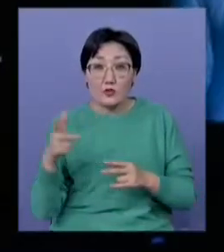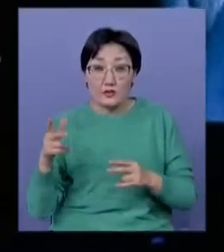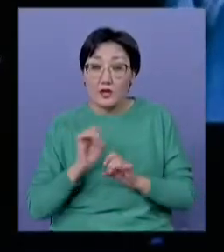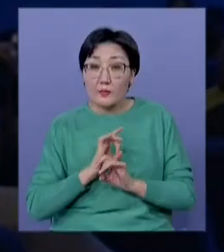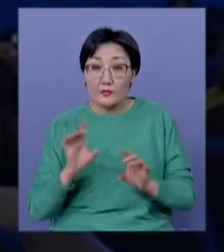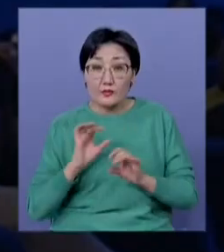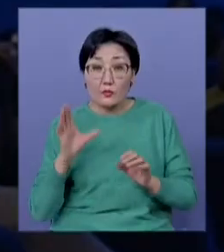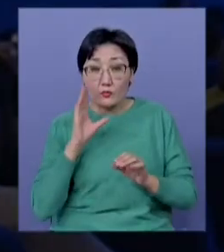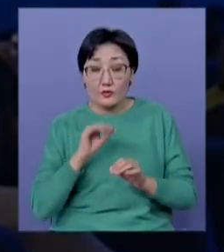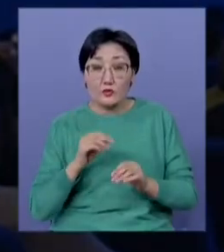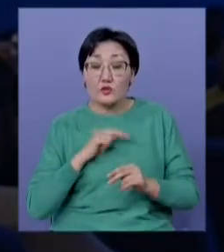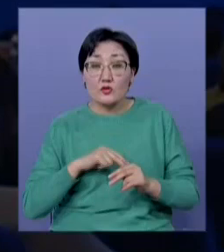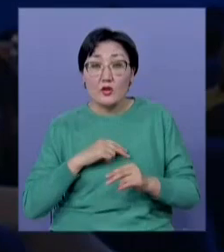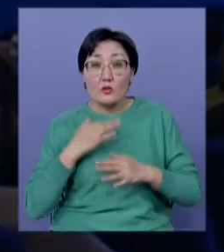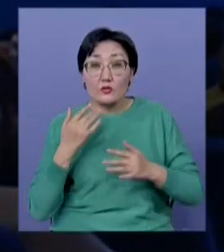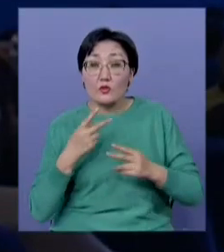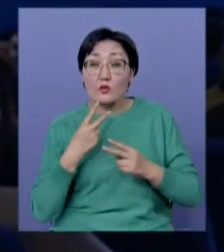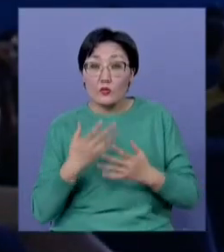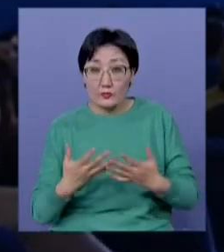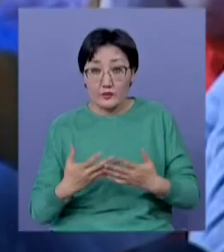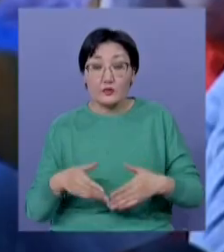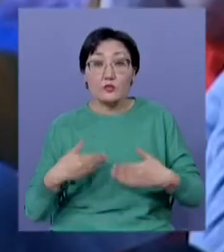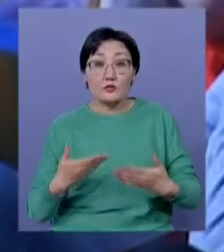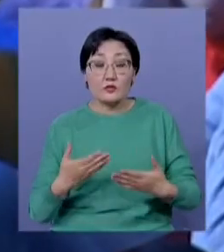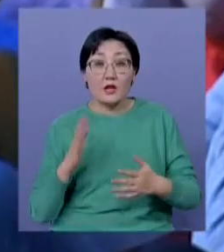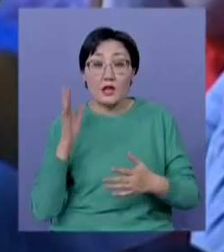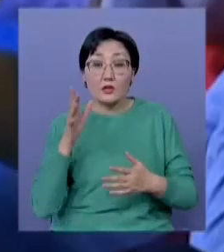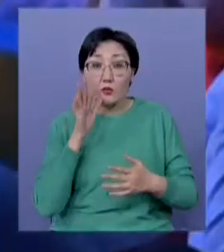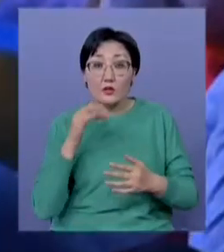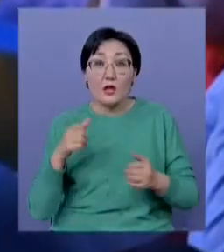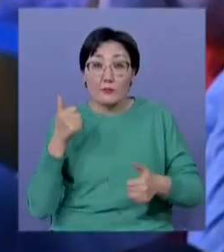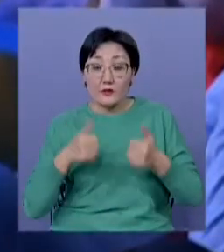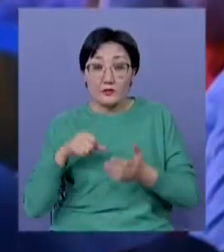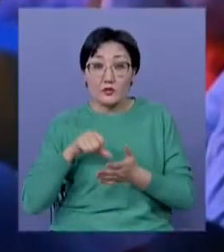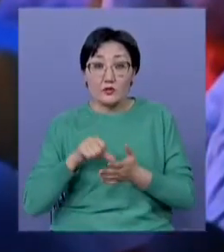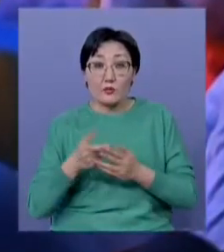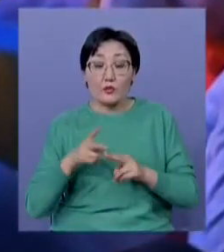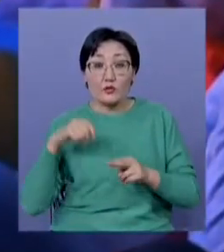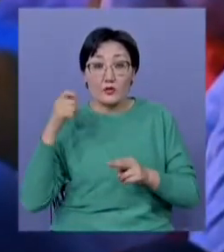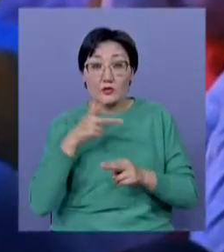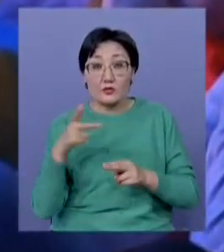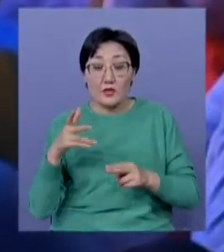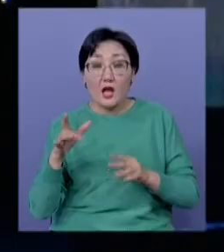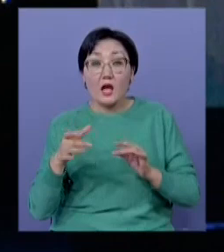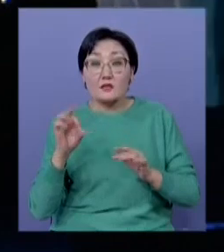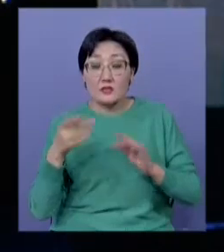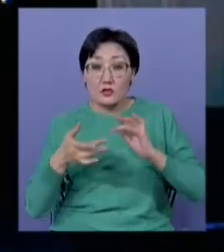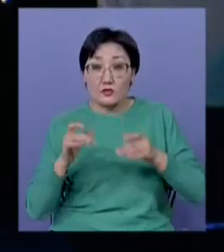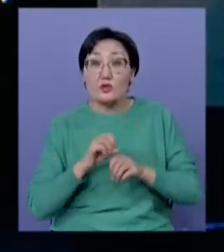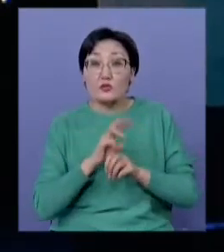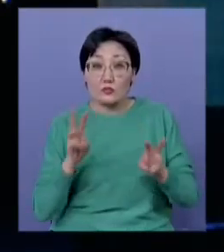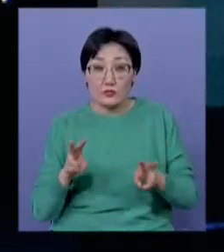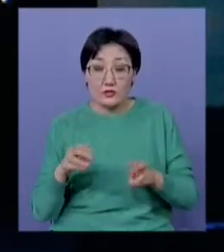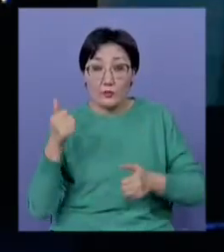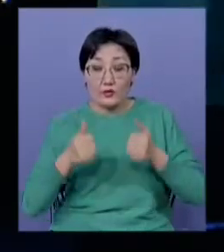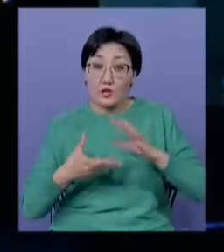жеткізе білген жұмыстардың көбі көрермендер назарына ұсынылды. Алдағы уақытта байқауға қатысқан бұл роликтер әлеуметтік желілерге де жүктеледі.